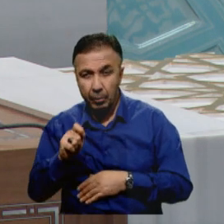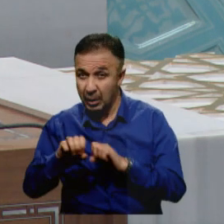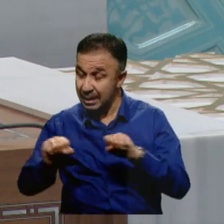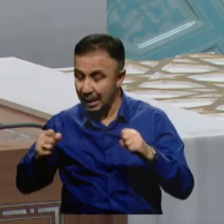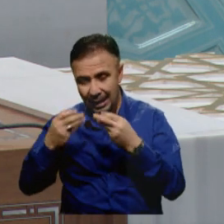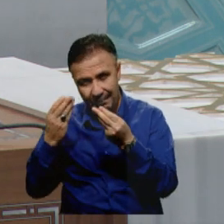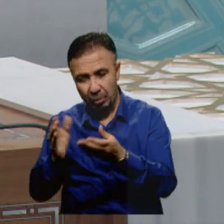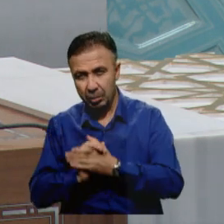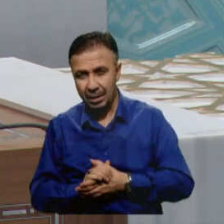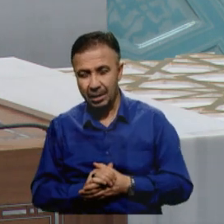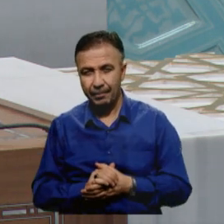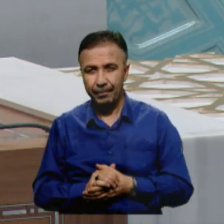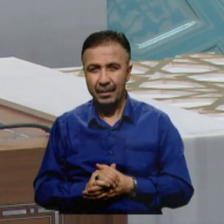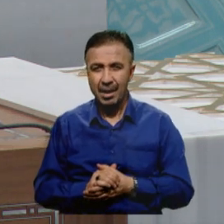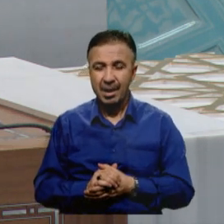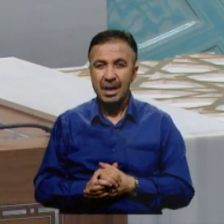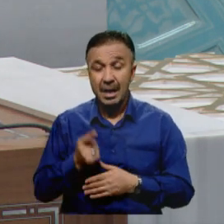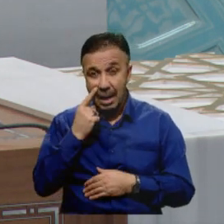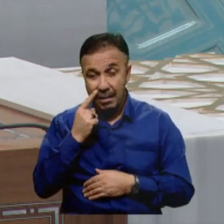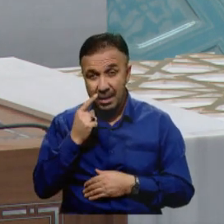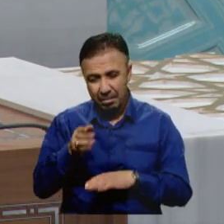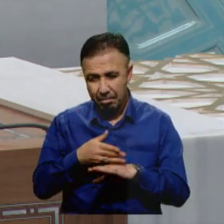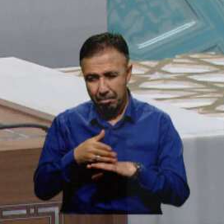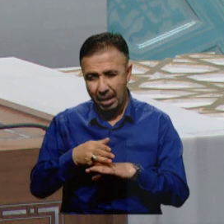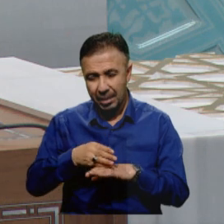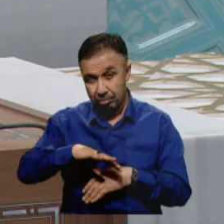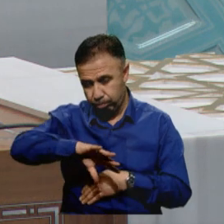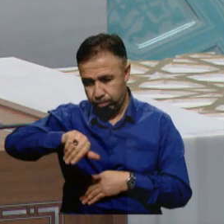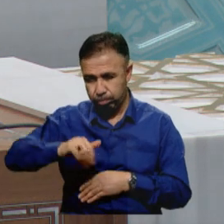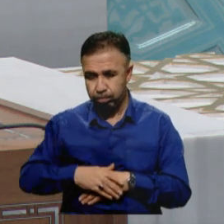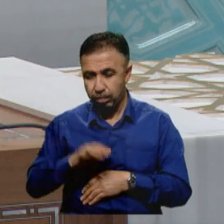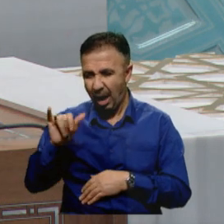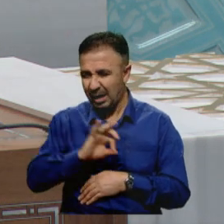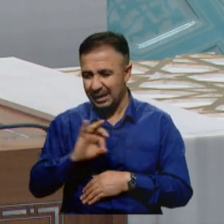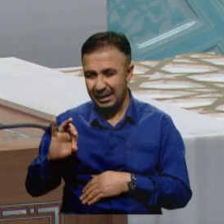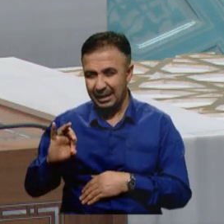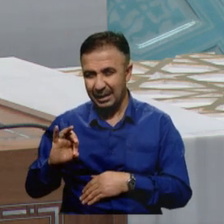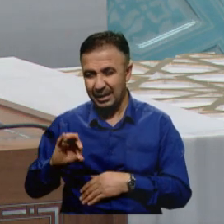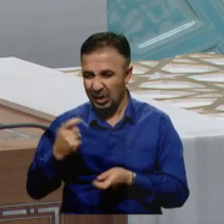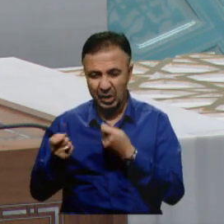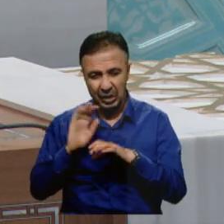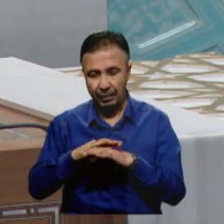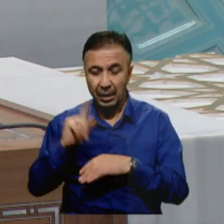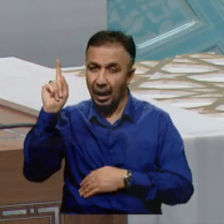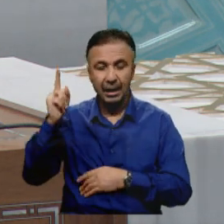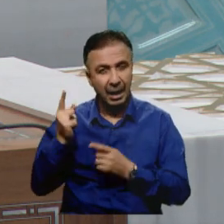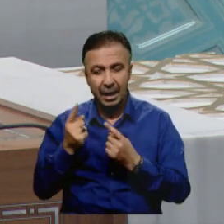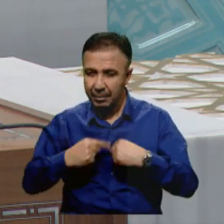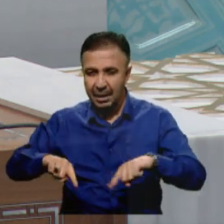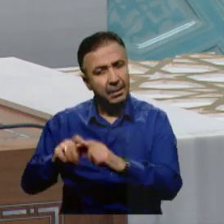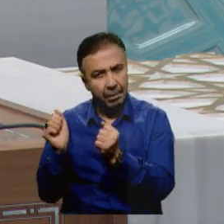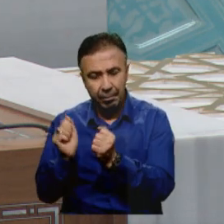veriyorsak, kamu malından çalıyorsak, haksız kazanç sağlıyorsak, Allah bizimle beraber